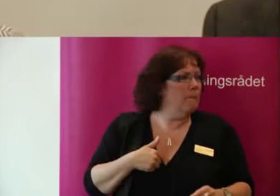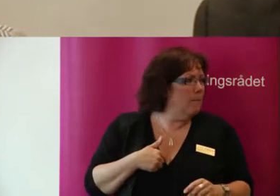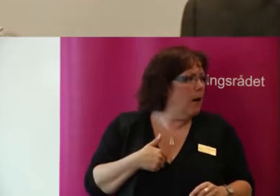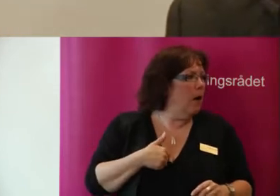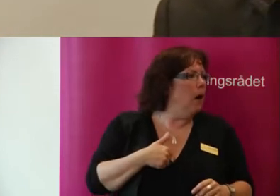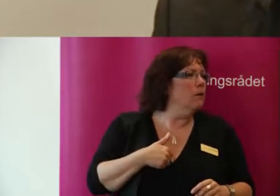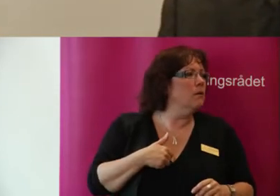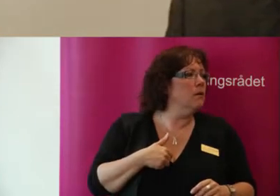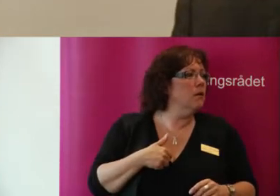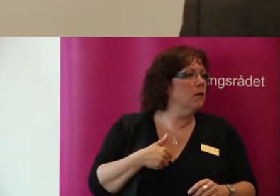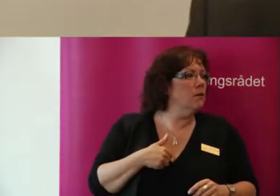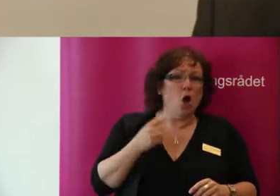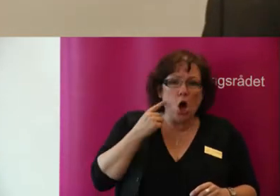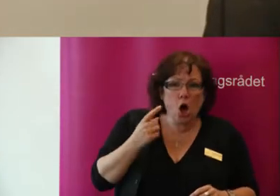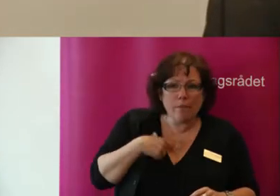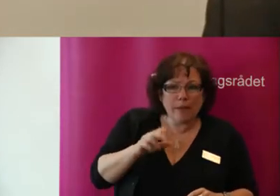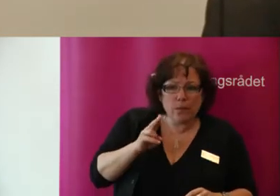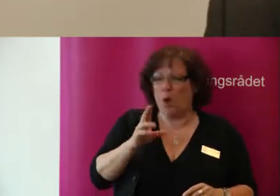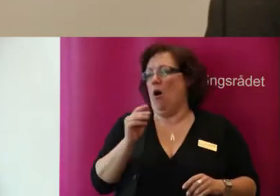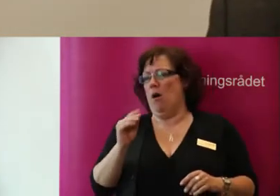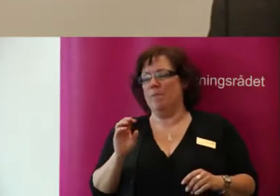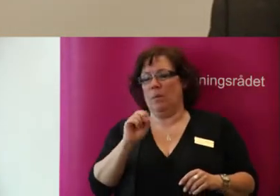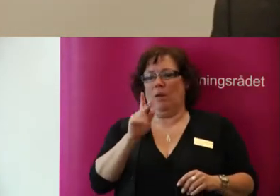satsas ju, hörs det här? Ja.